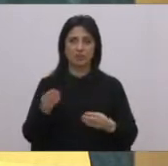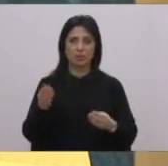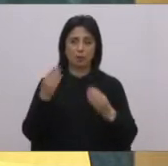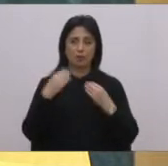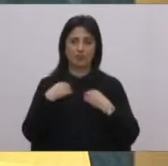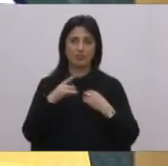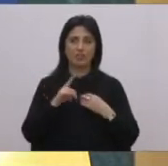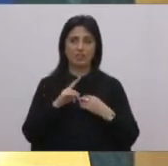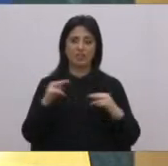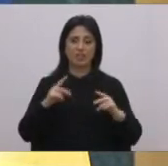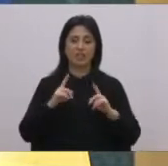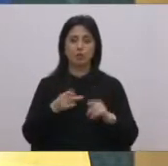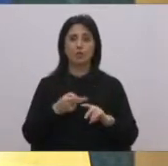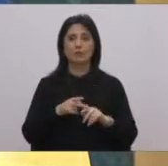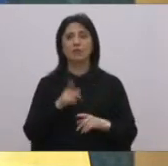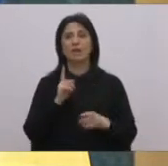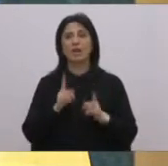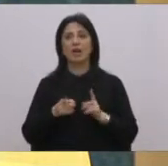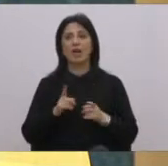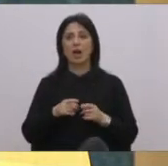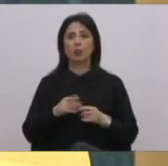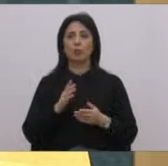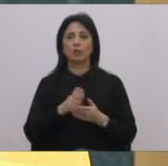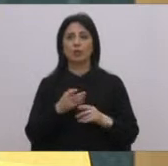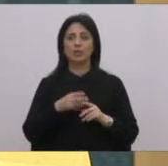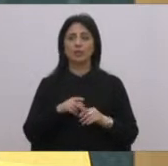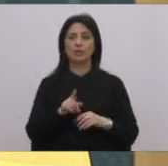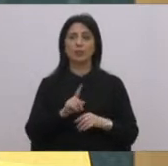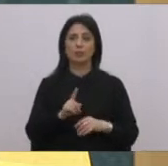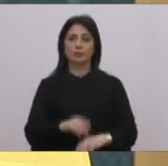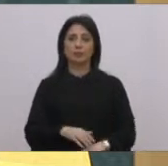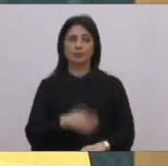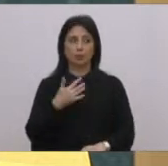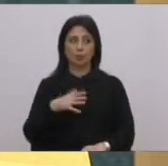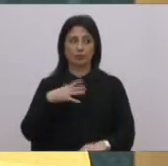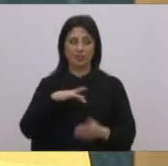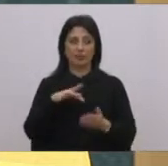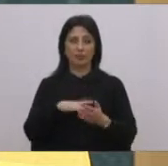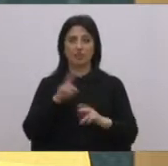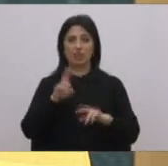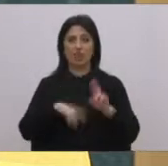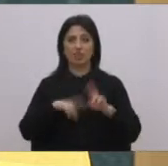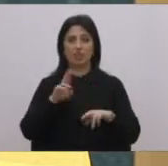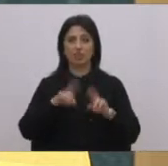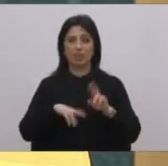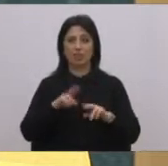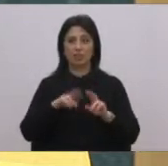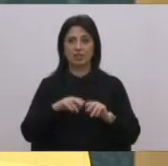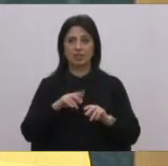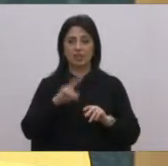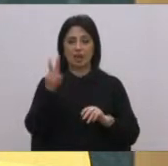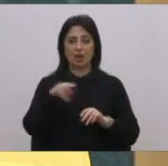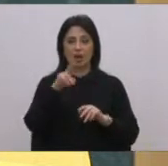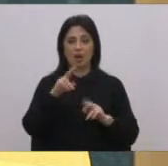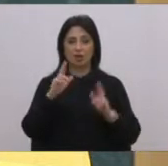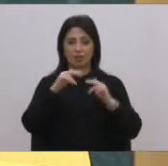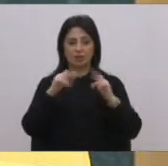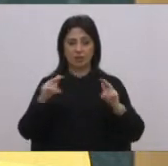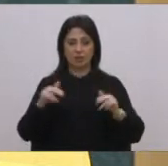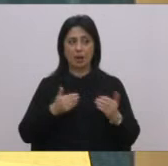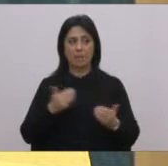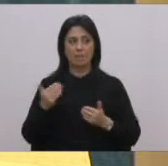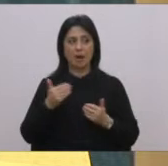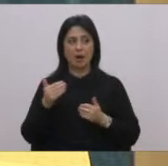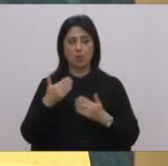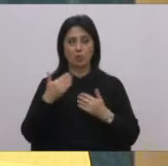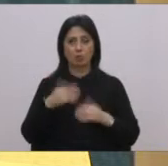მოგვეცემა. რისი დასრულიც არის რეალურად ის, რომ უკვე თბილისში აშენდება ყინულის სასახლე, ხოლო ბაკურიანში